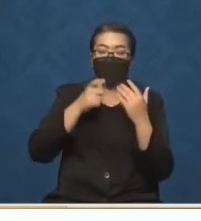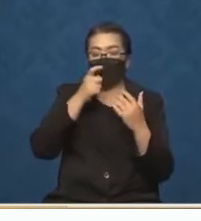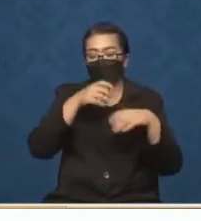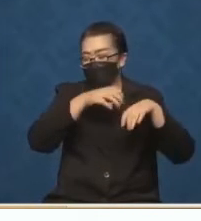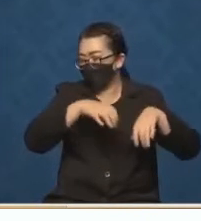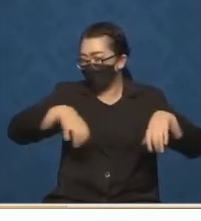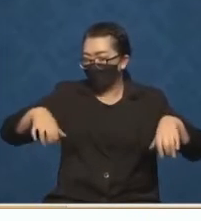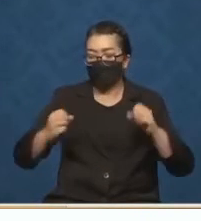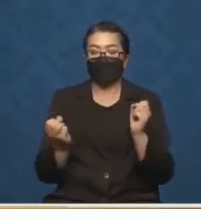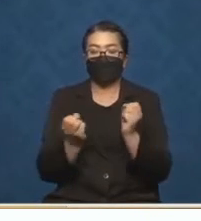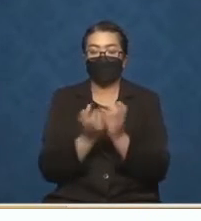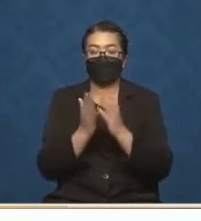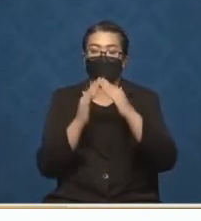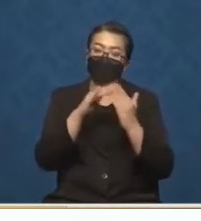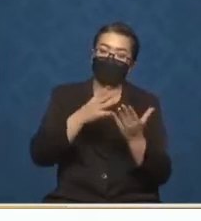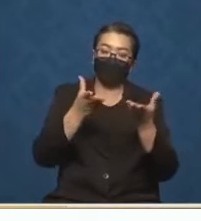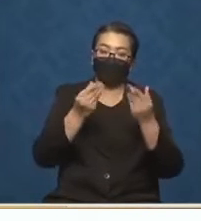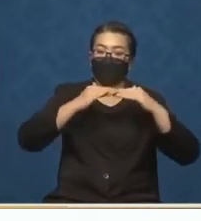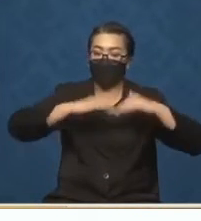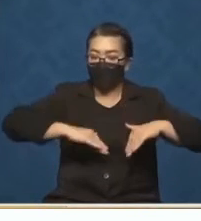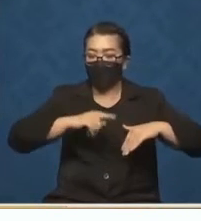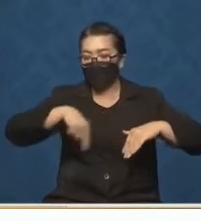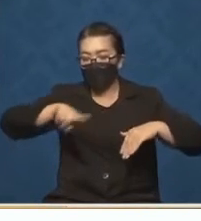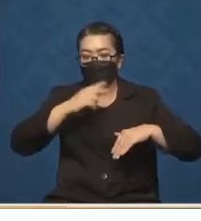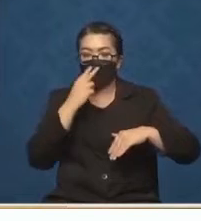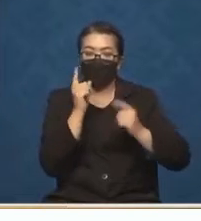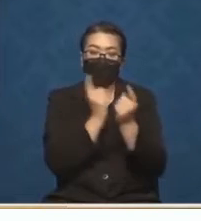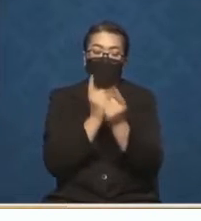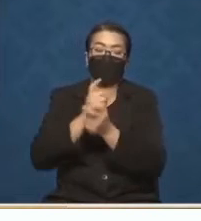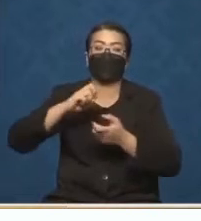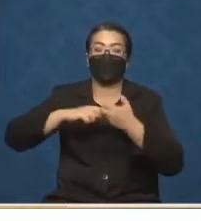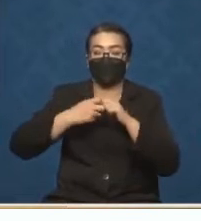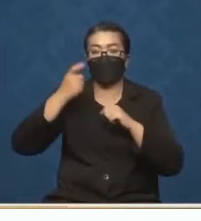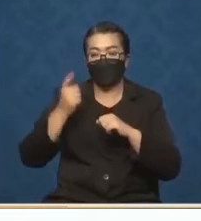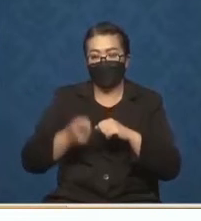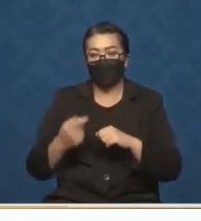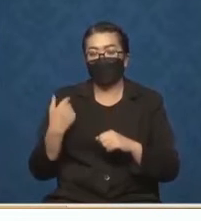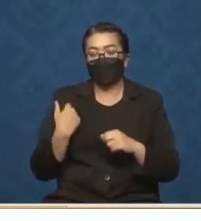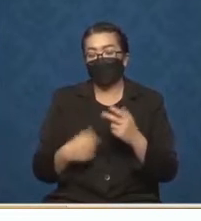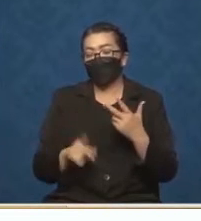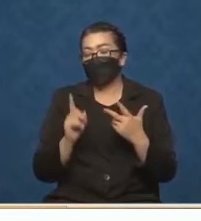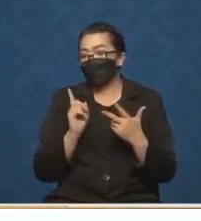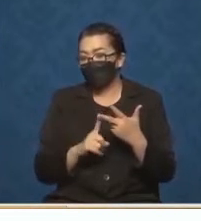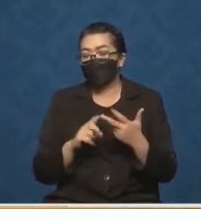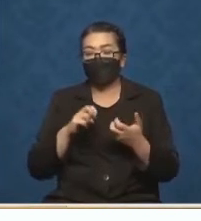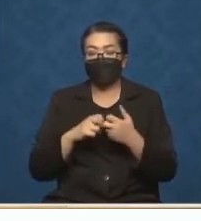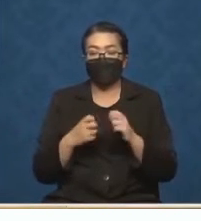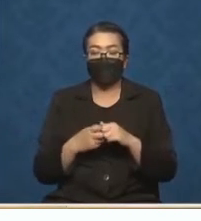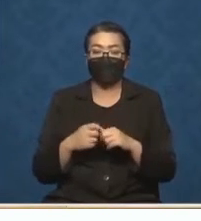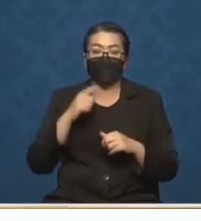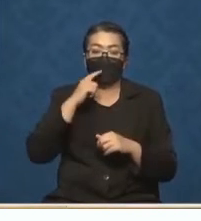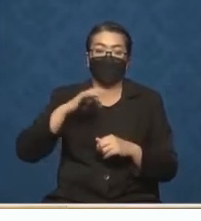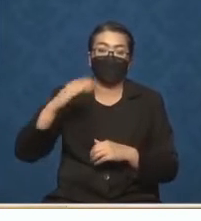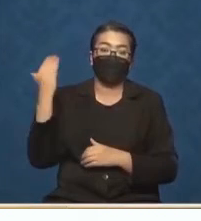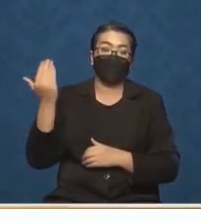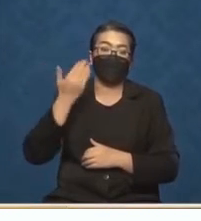าเราเหแล้ววปญหาอย่นี้เกิข้ได้จริงอีกส่นหนที่เกิดขึ้นจรงก็คือปัญหาที่กดเส้อตามดดู